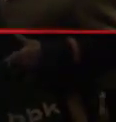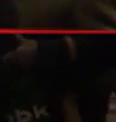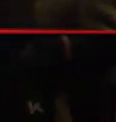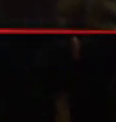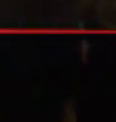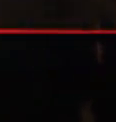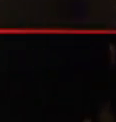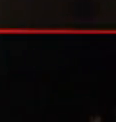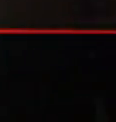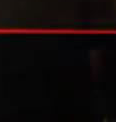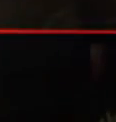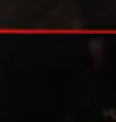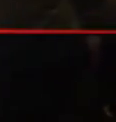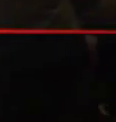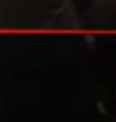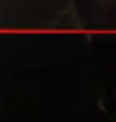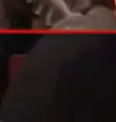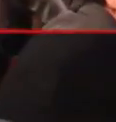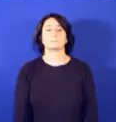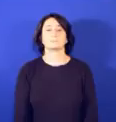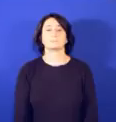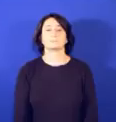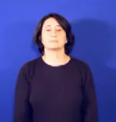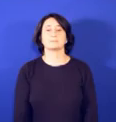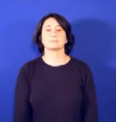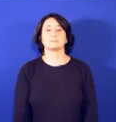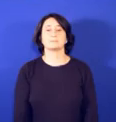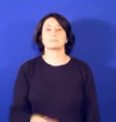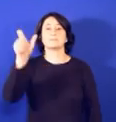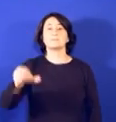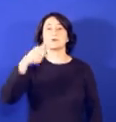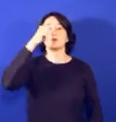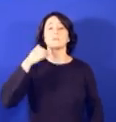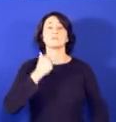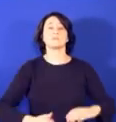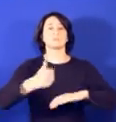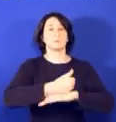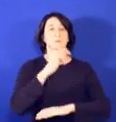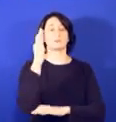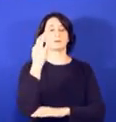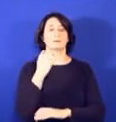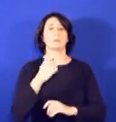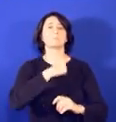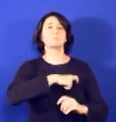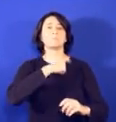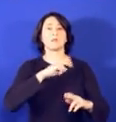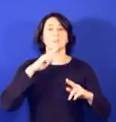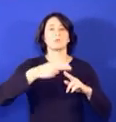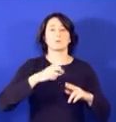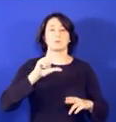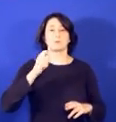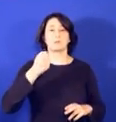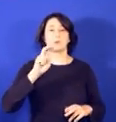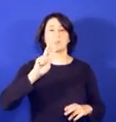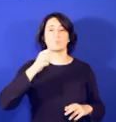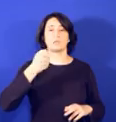Jose Luis Bilbaoko aldun nagusiak Lauazeta sariak banatu ditu Foru Jauregian. 8. edizioa betetzen duen sari honen bidez, esker ona